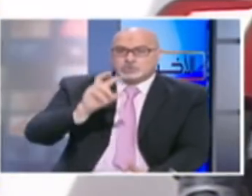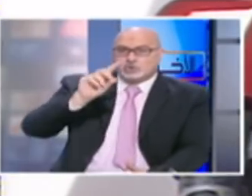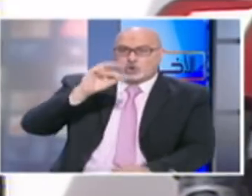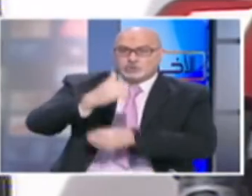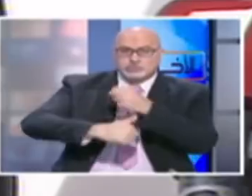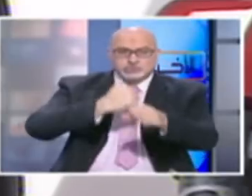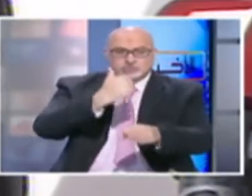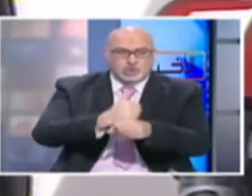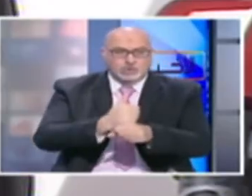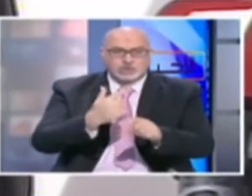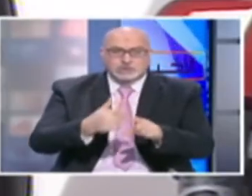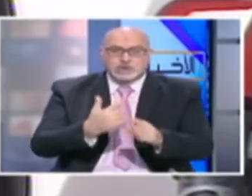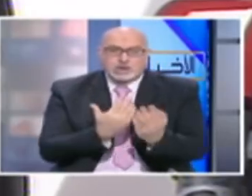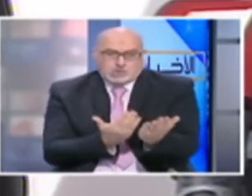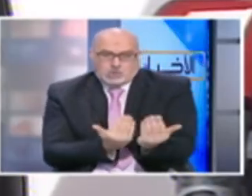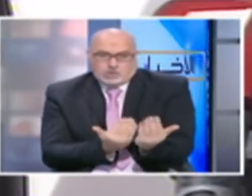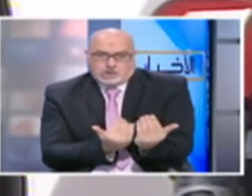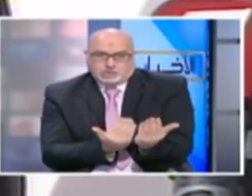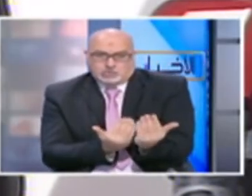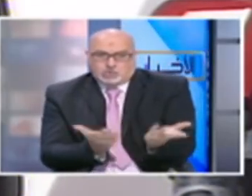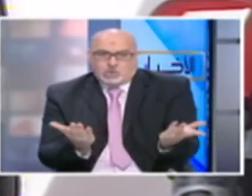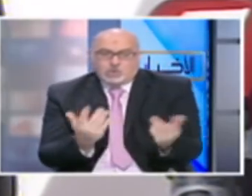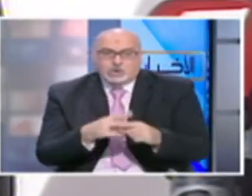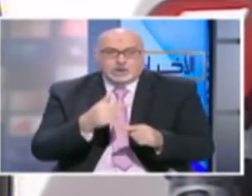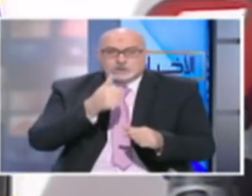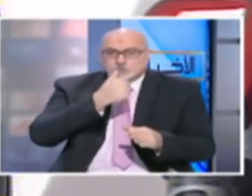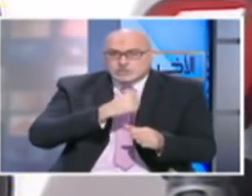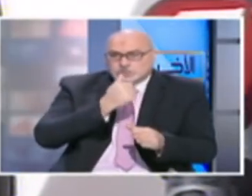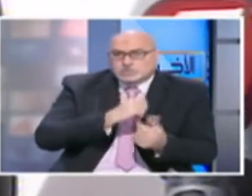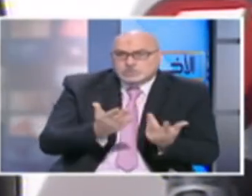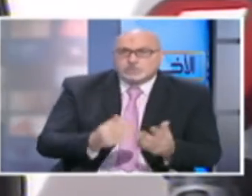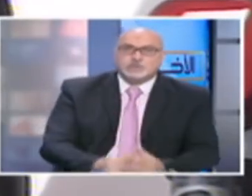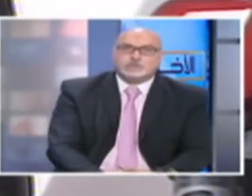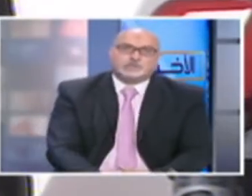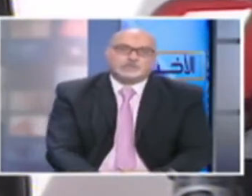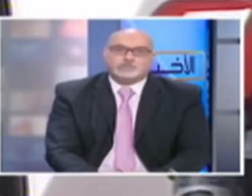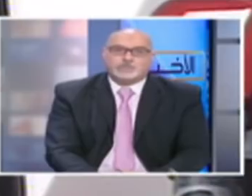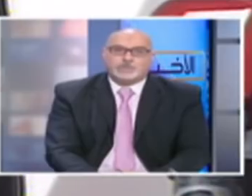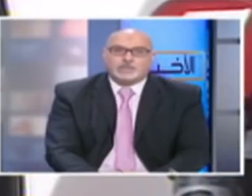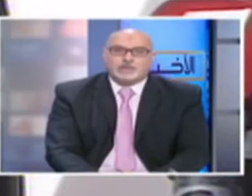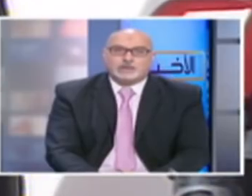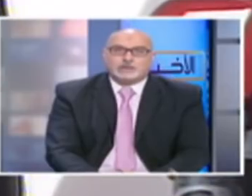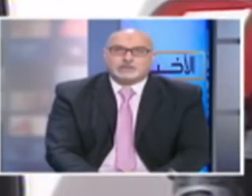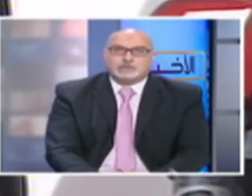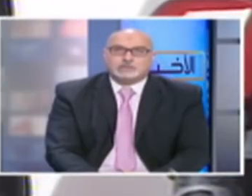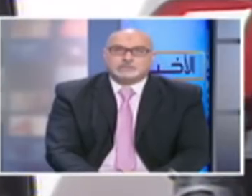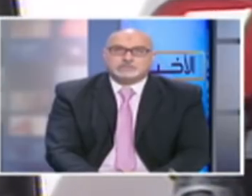وهو ينتظر من المجتمع الدولي أن ينصفه